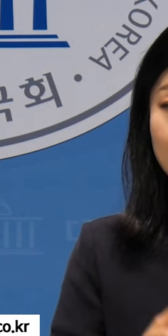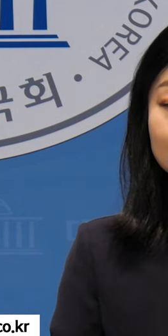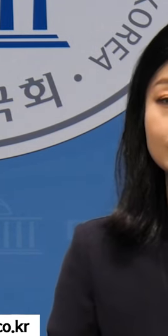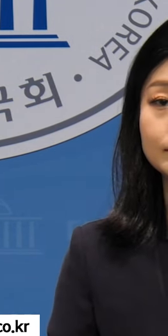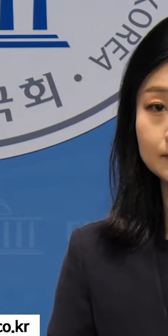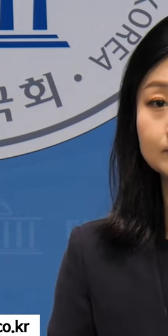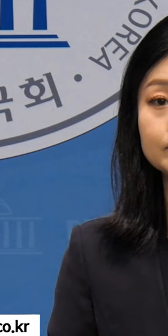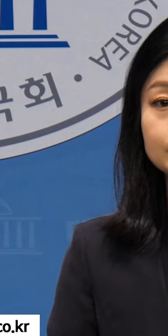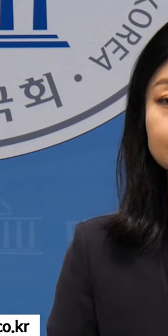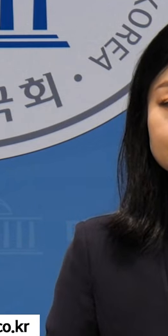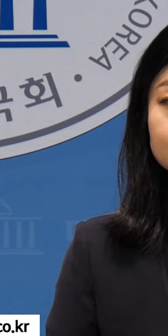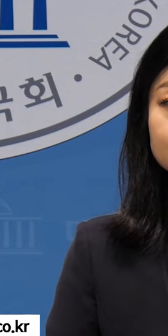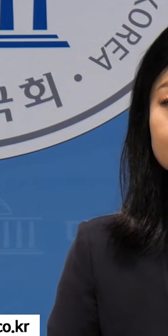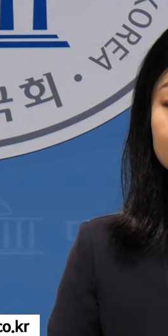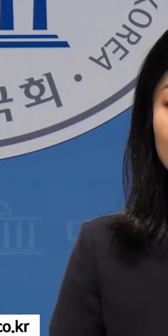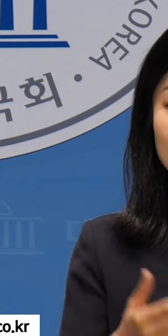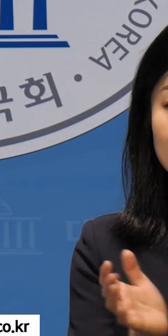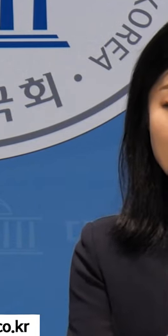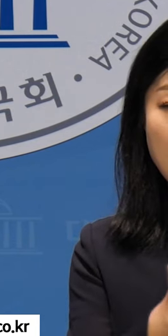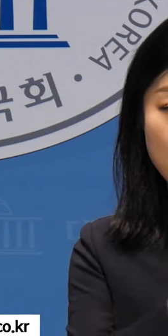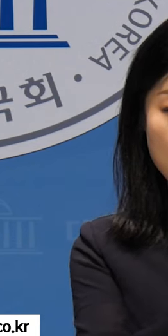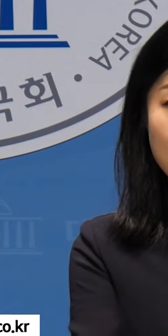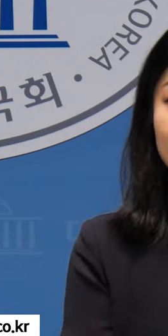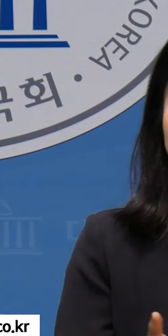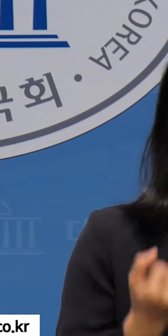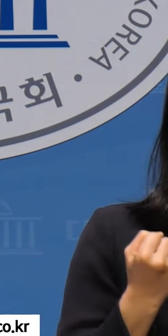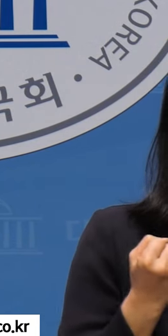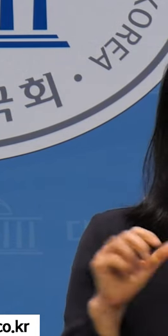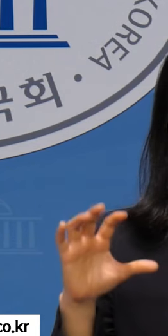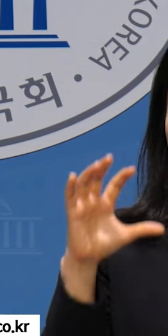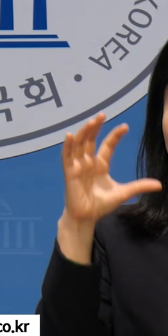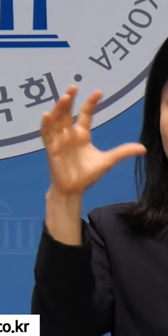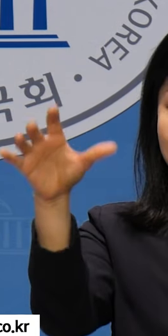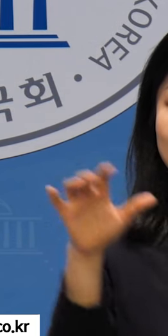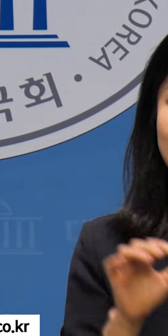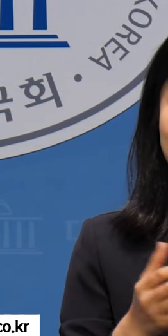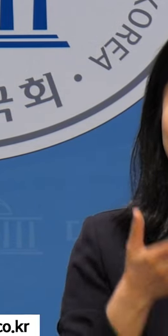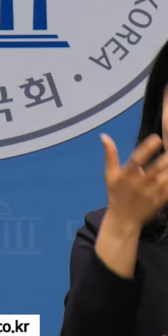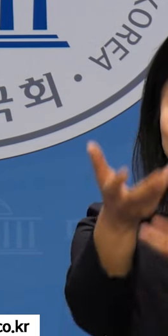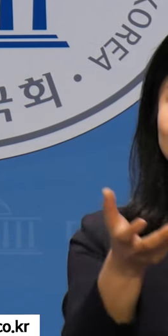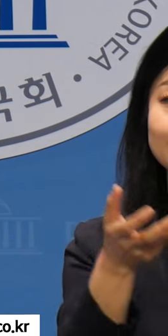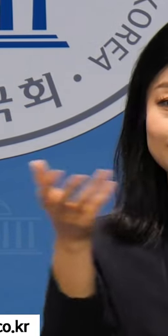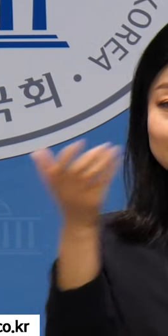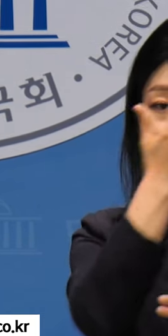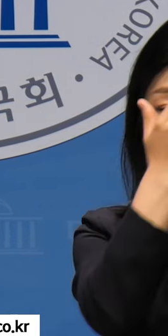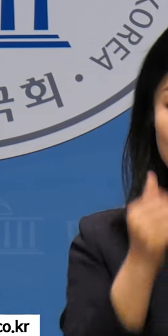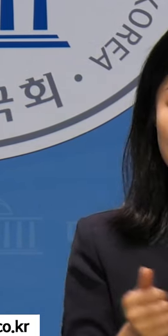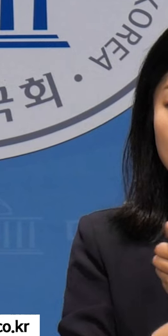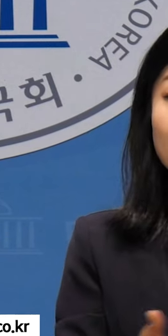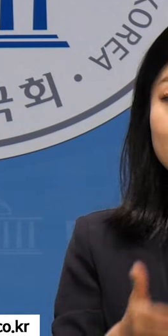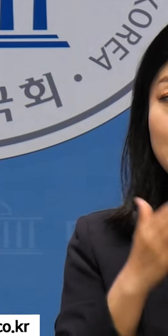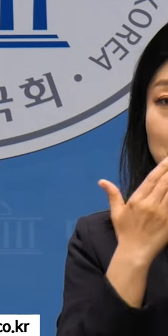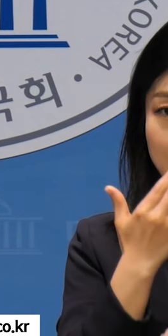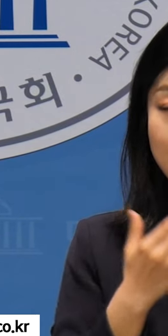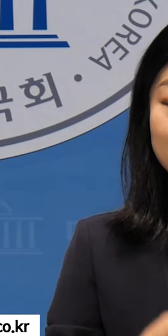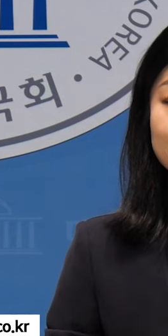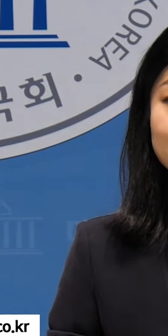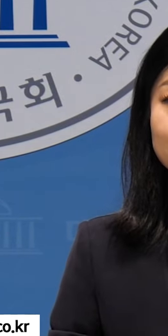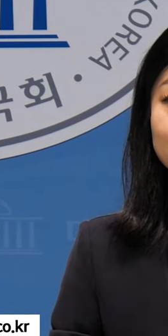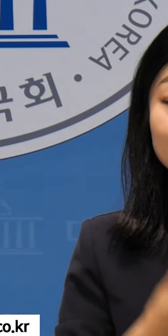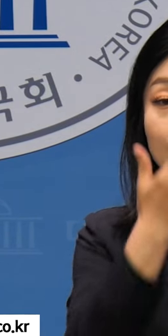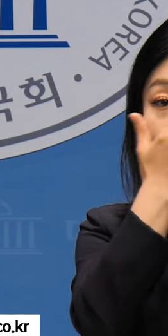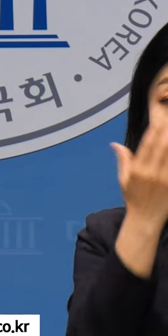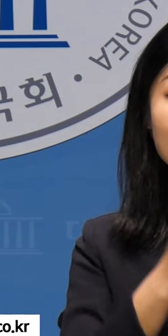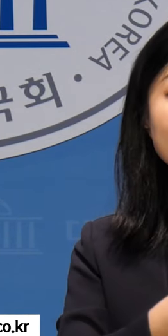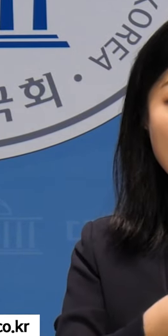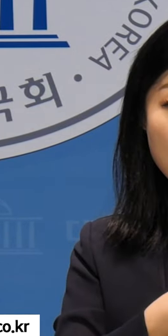셋째, 당원 주권 시대를 열고 세계로 뻗어나가는 청년위원회를 만들겠습니다.